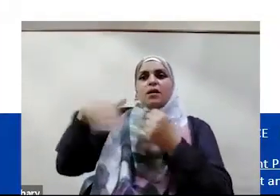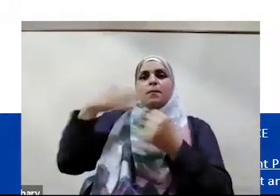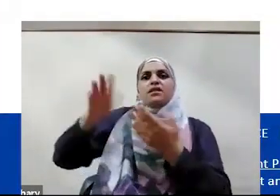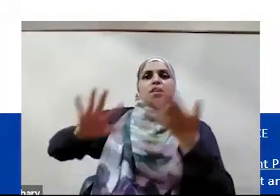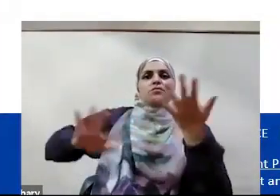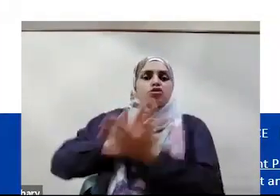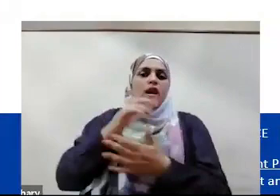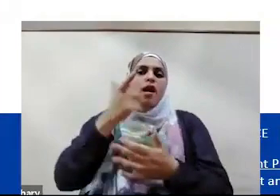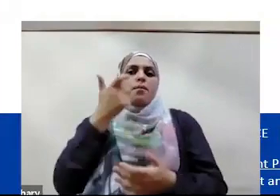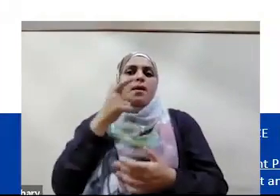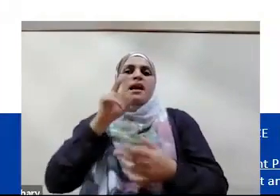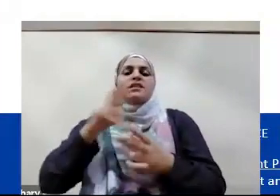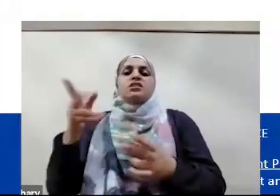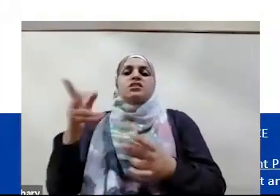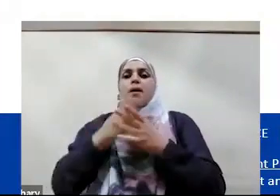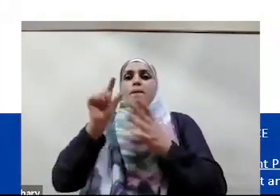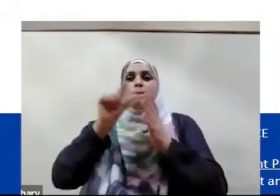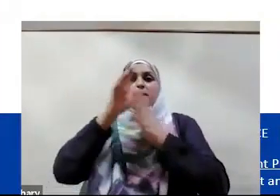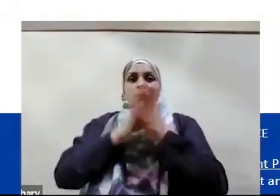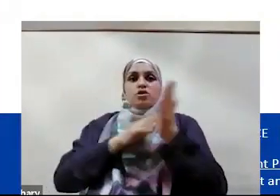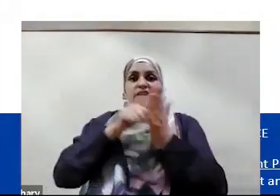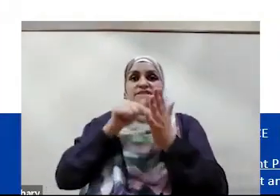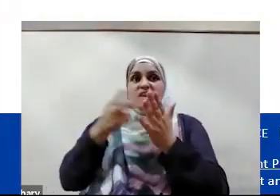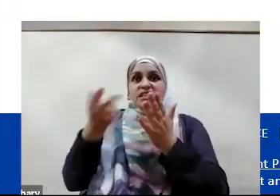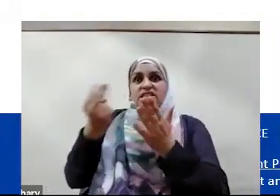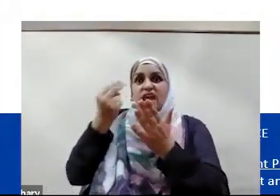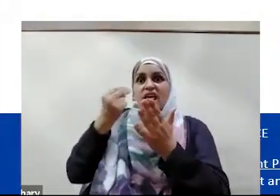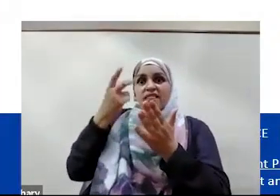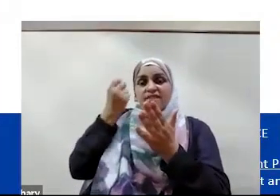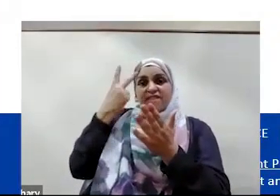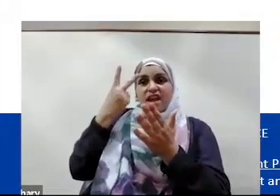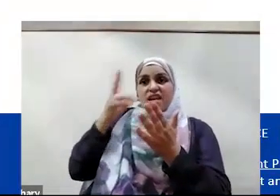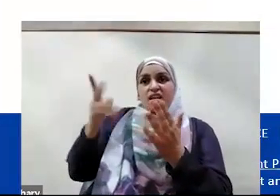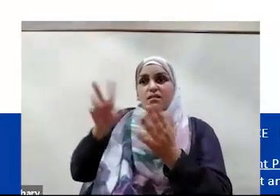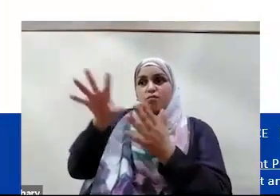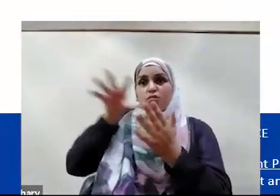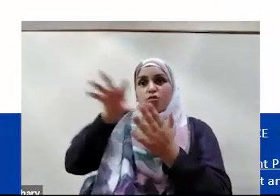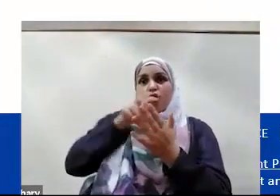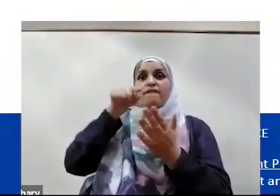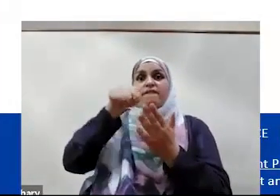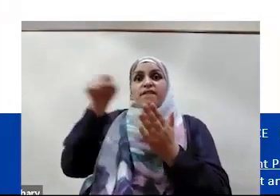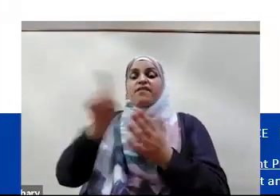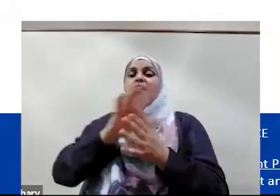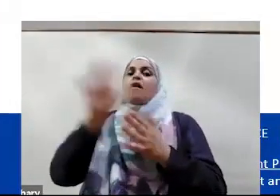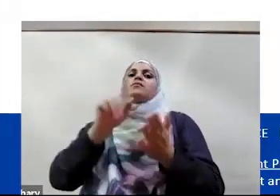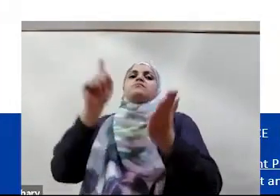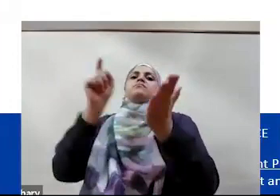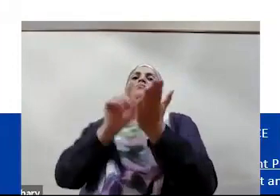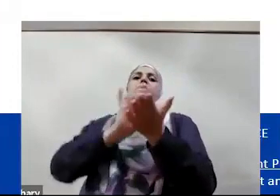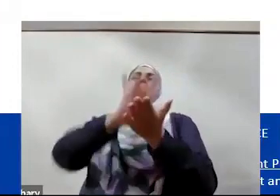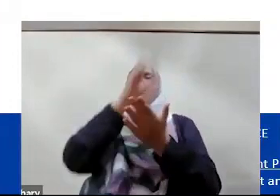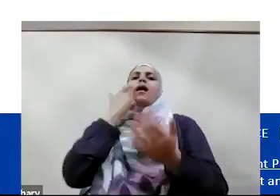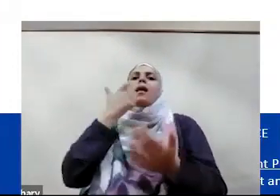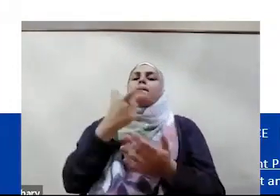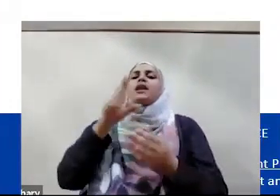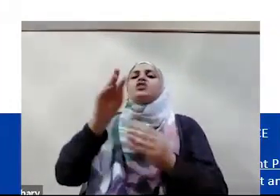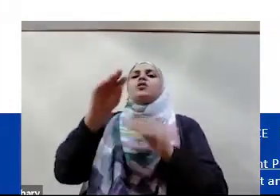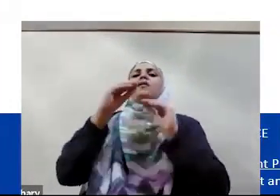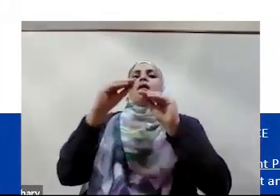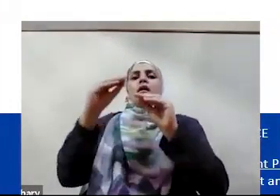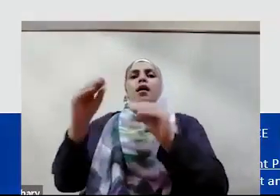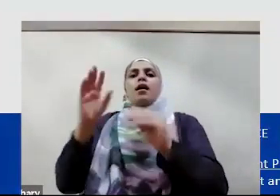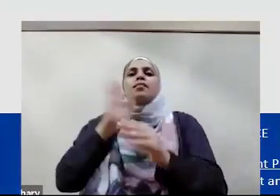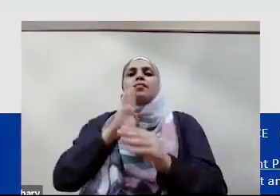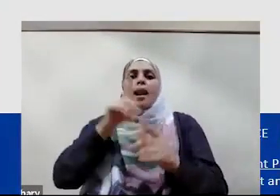لو في أي سرقة فكرية بيتم استبعاده على طول، فبيقول لكم إنكم عارفين ده، لازم نجاوب بآه